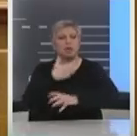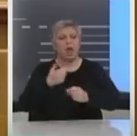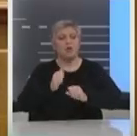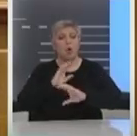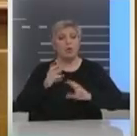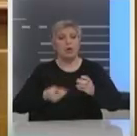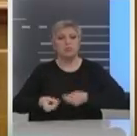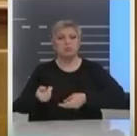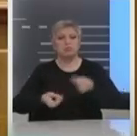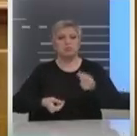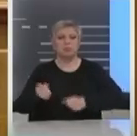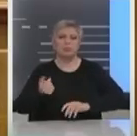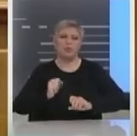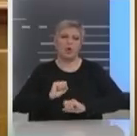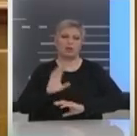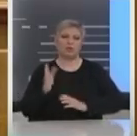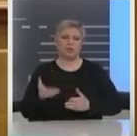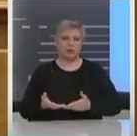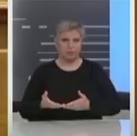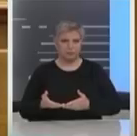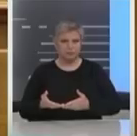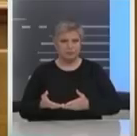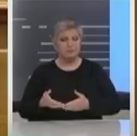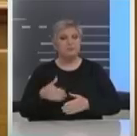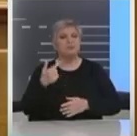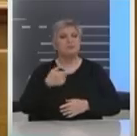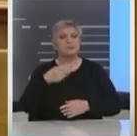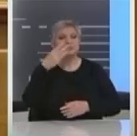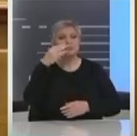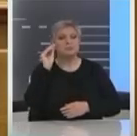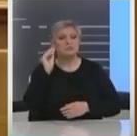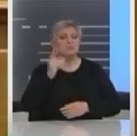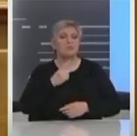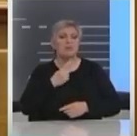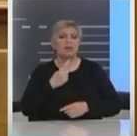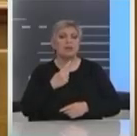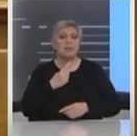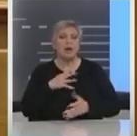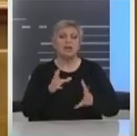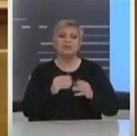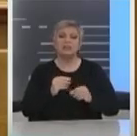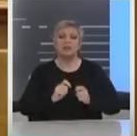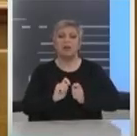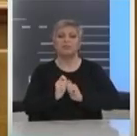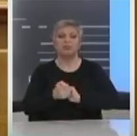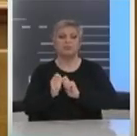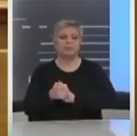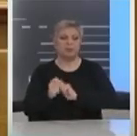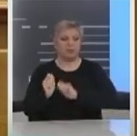Τσίπρας μια αναφορά στις μεταρρυθμίσεις και ξέχασε να μας